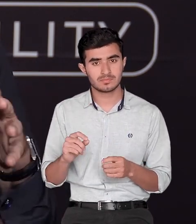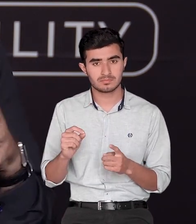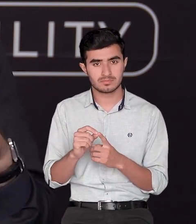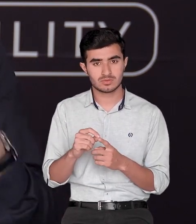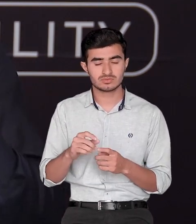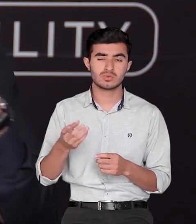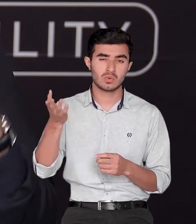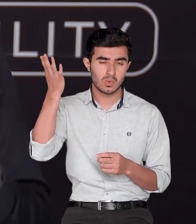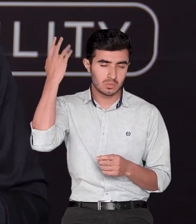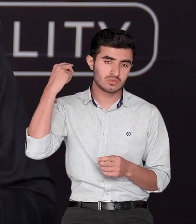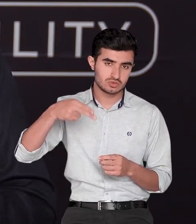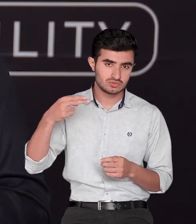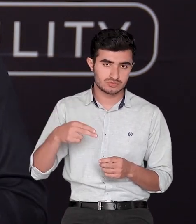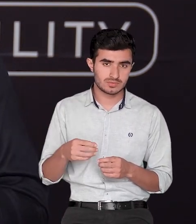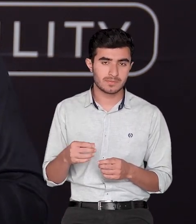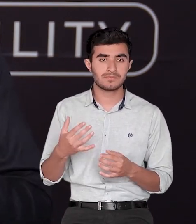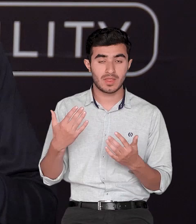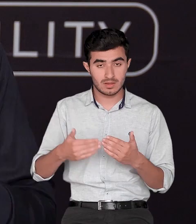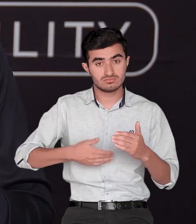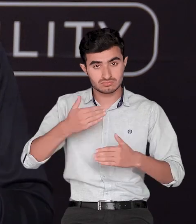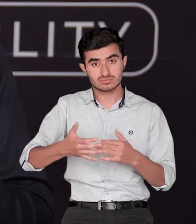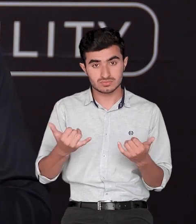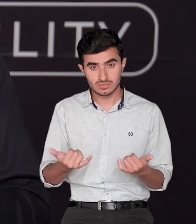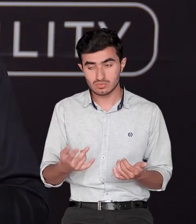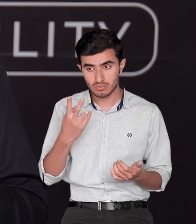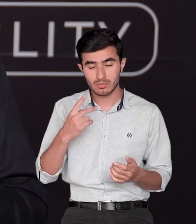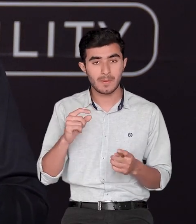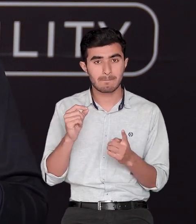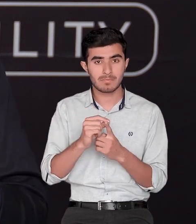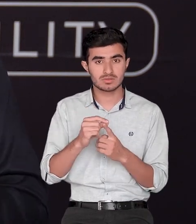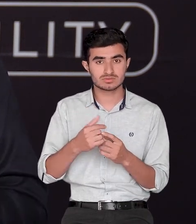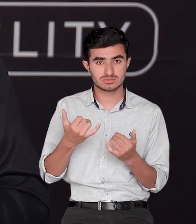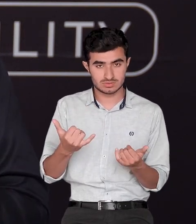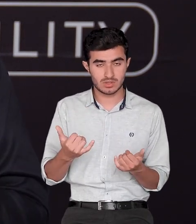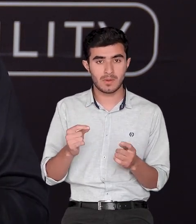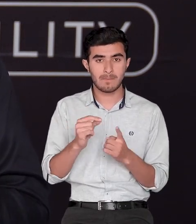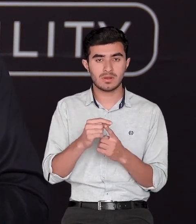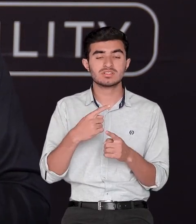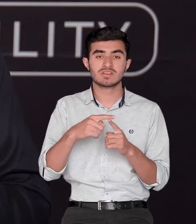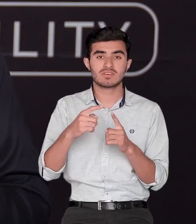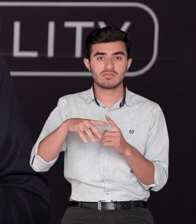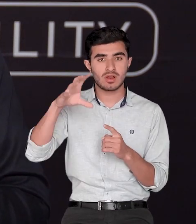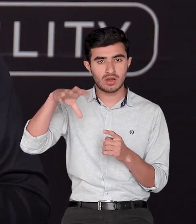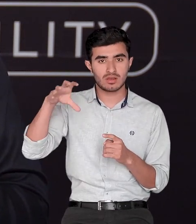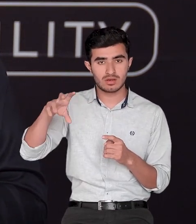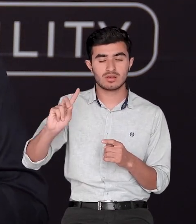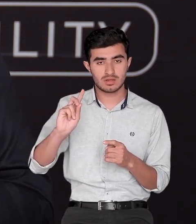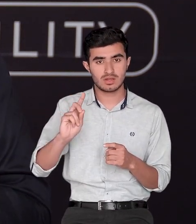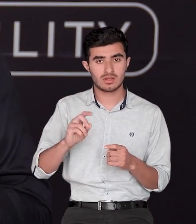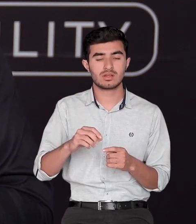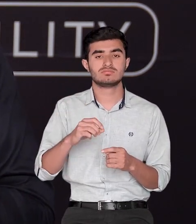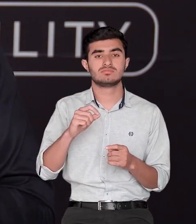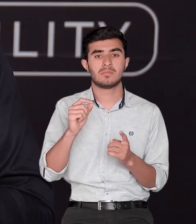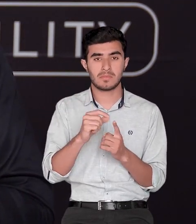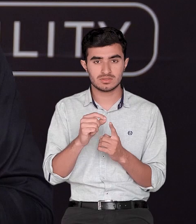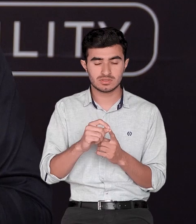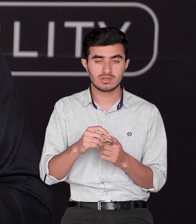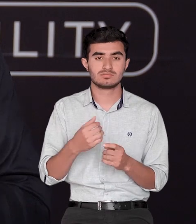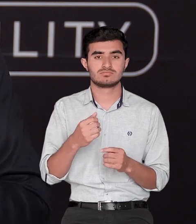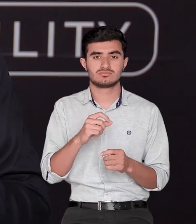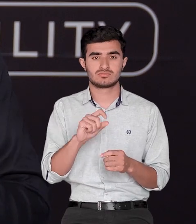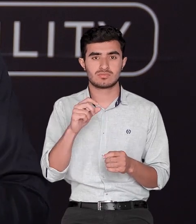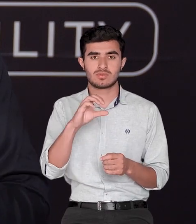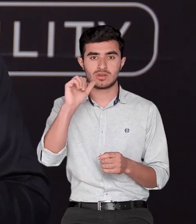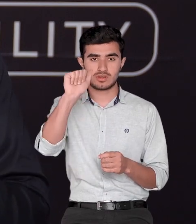एक भगदड़ मच जाए और वो सारा। तो ये एक बड़ी प्रैक्टिस रही है आर्मीज़ में, तो स्पेशली इन सब कॉन्टिनेंट। तो